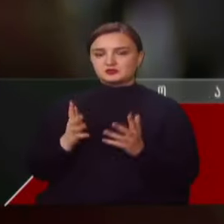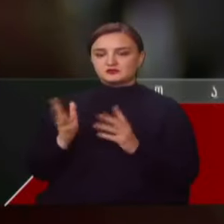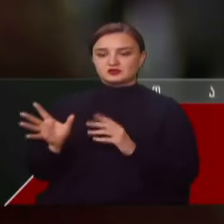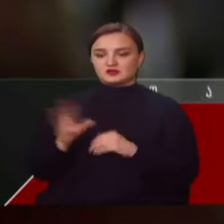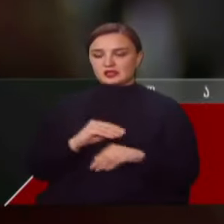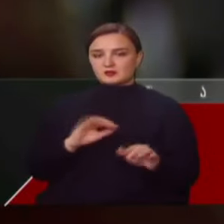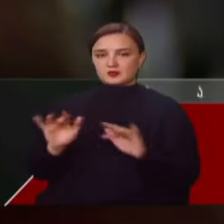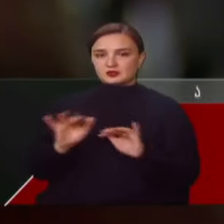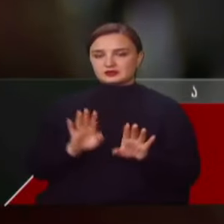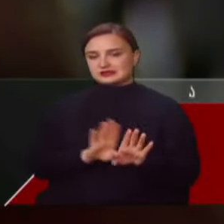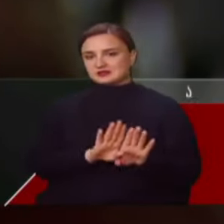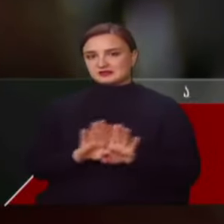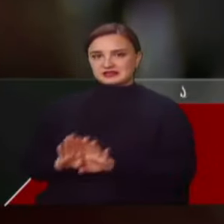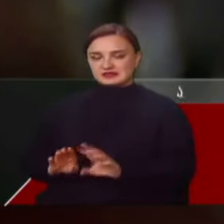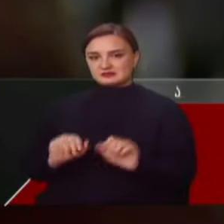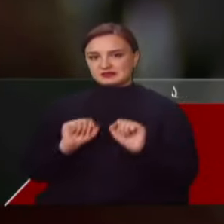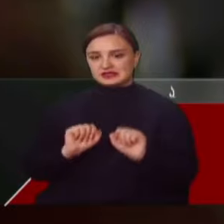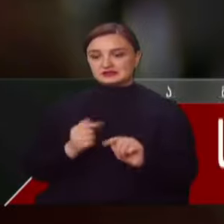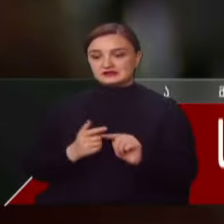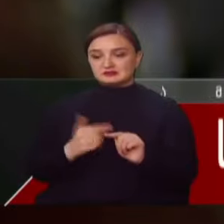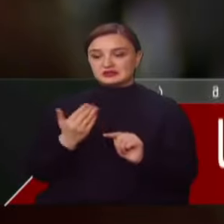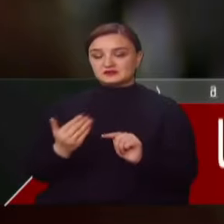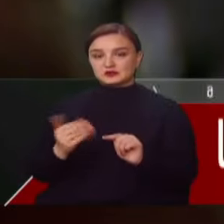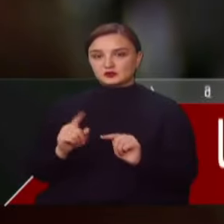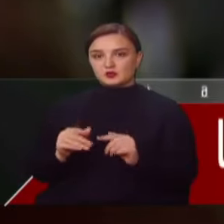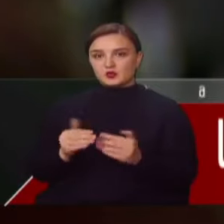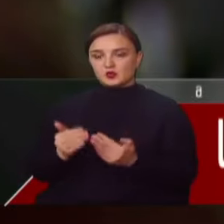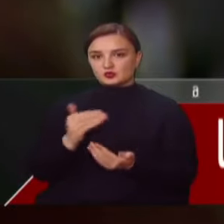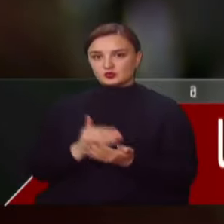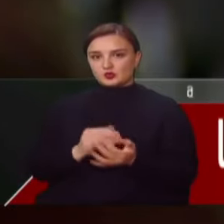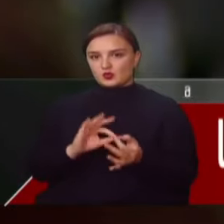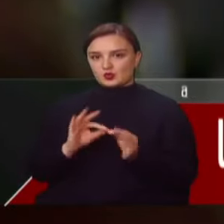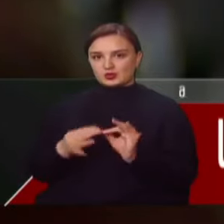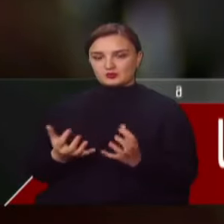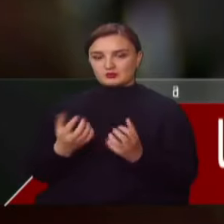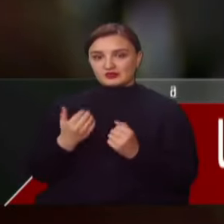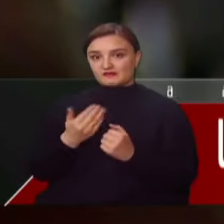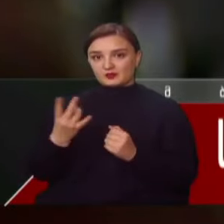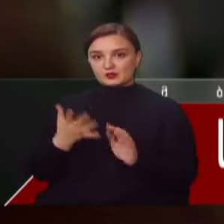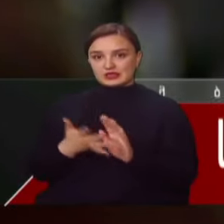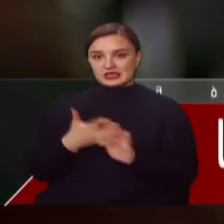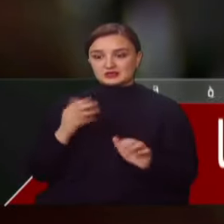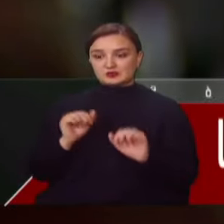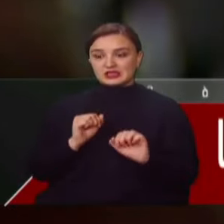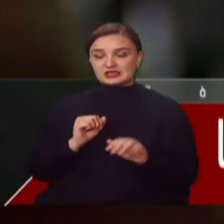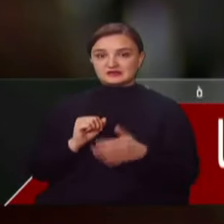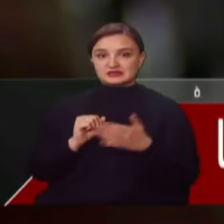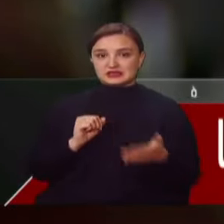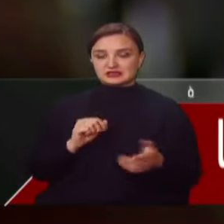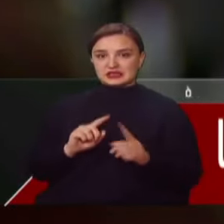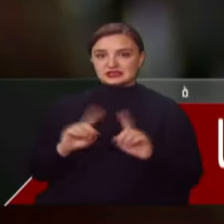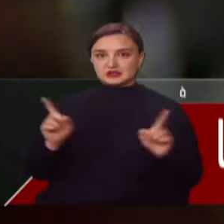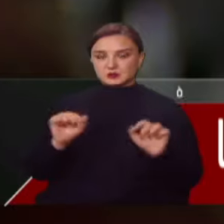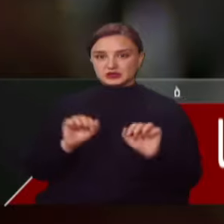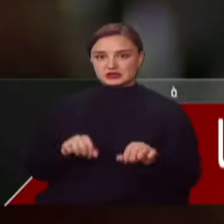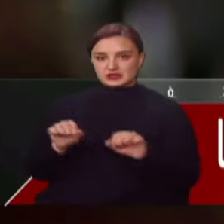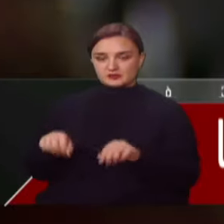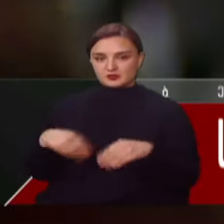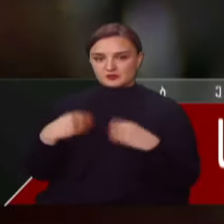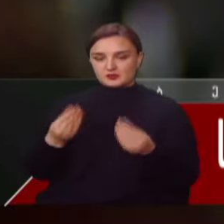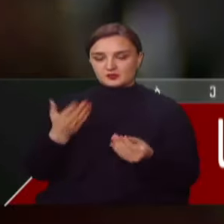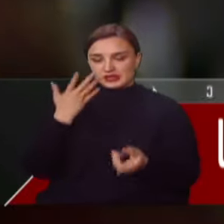პროცედურების ზედმიწევნით დაცვა იმისთვის, რომ კონკრეტული შედეგი მიიღო და თქვენ უნდა გესმოდეთ, რომ დაცვის მხარეს განსაკუთრებით შესაძლებლობა იმისი, რომ